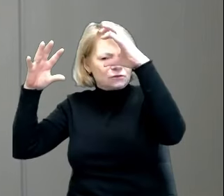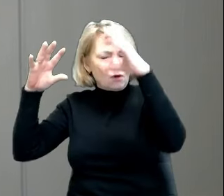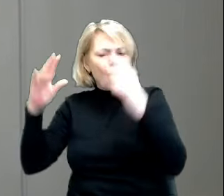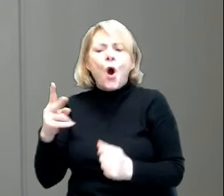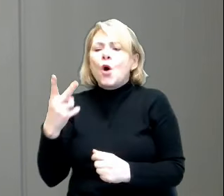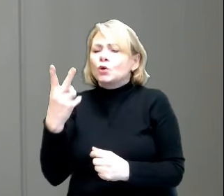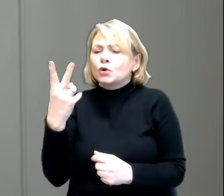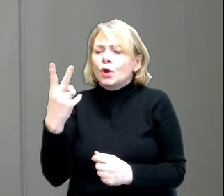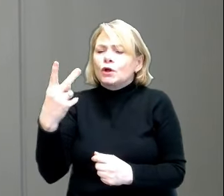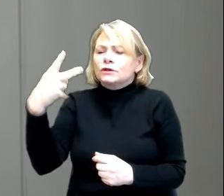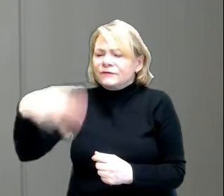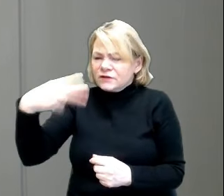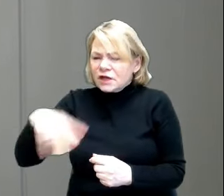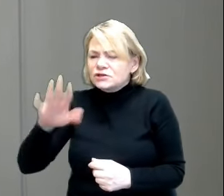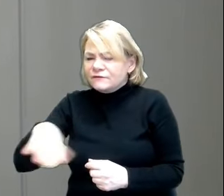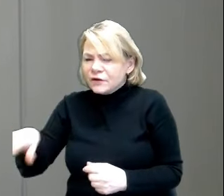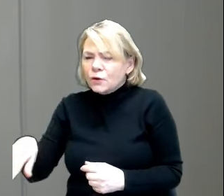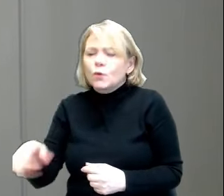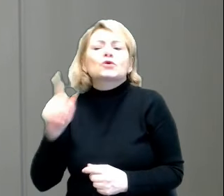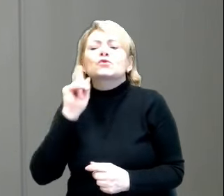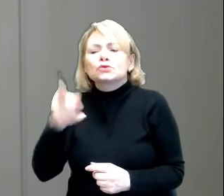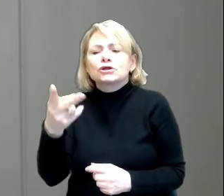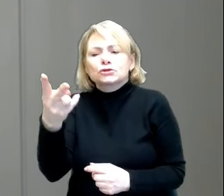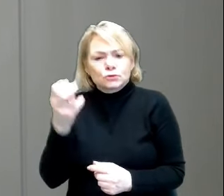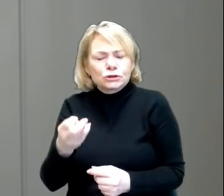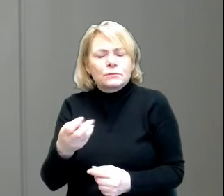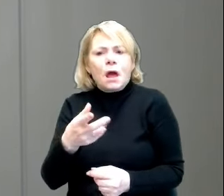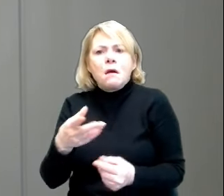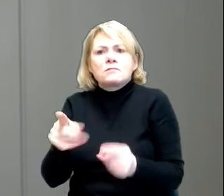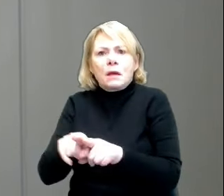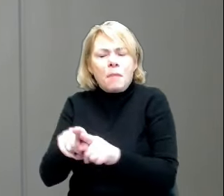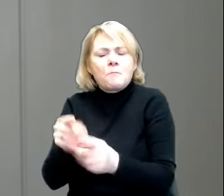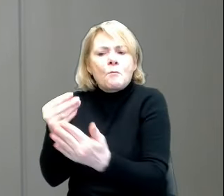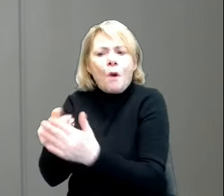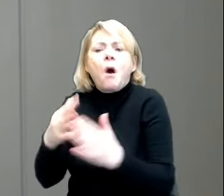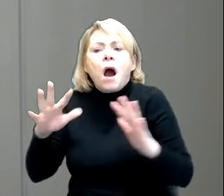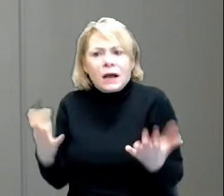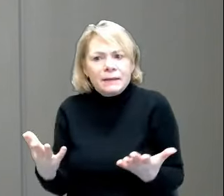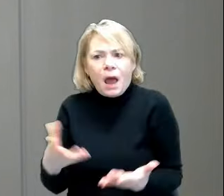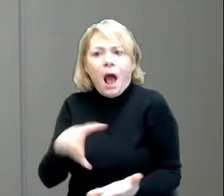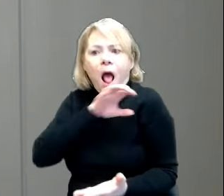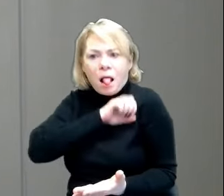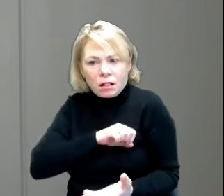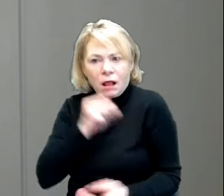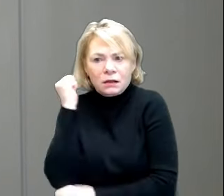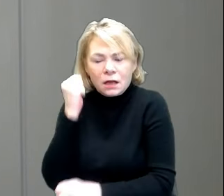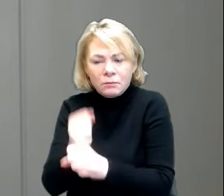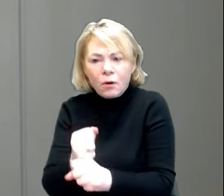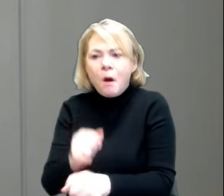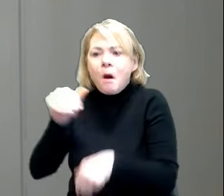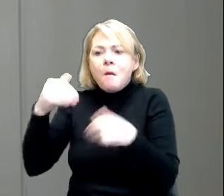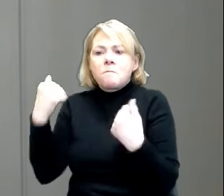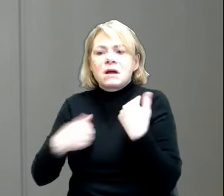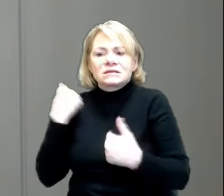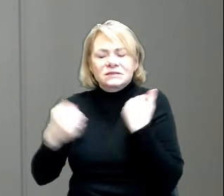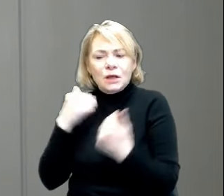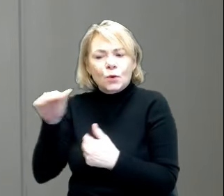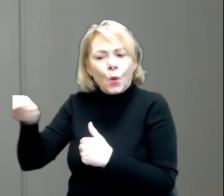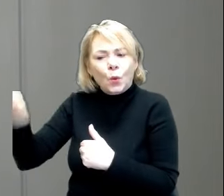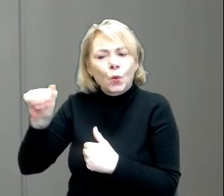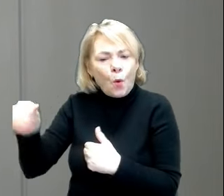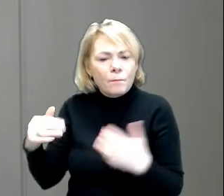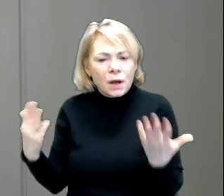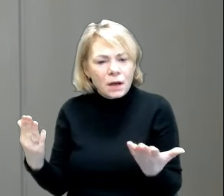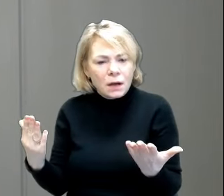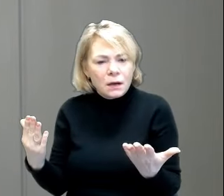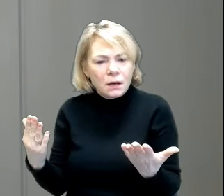€ už kurios reik mokėti atlyginimus baseiną nuomot ir visa kita kas norėtų aš surasiu 3000 €